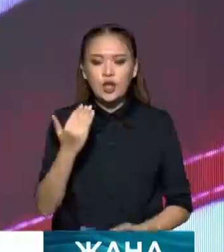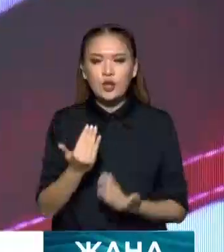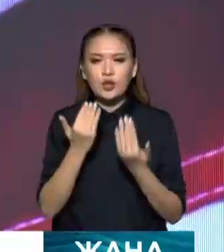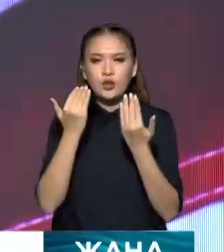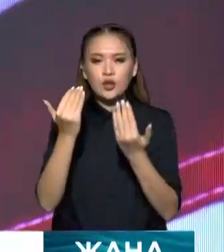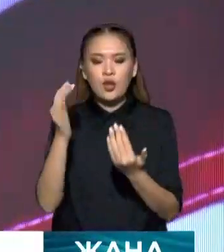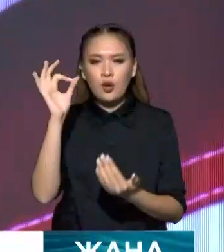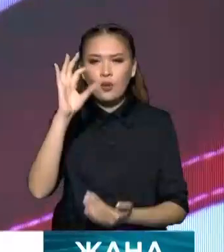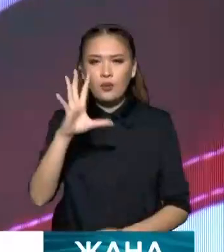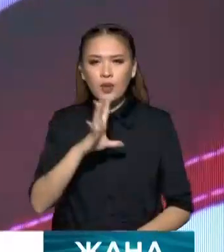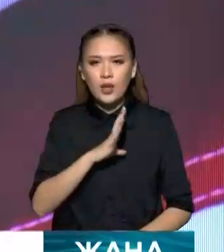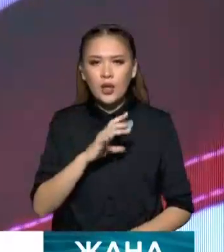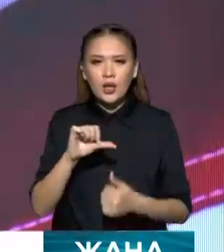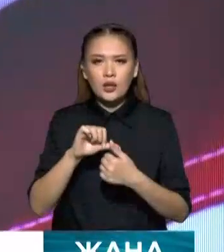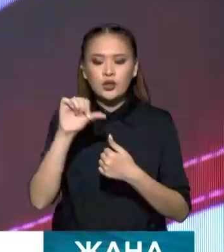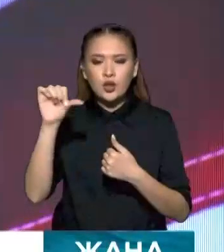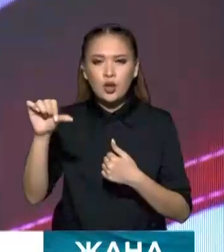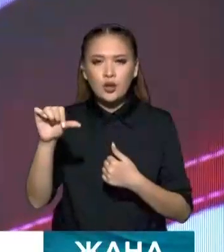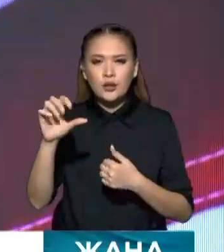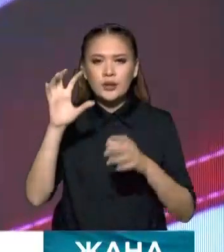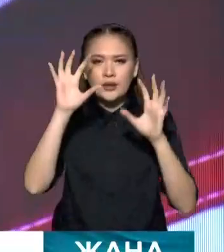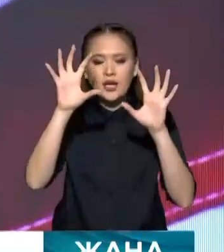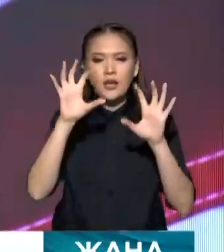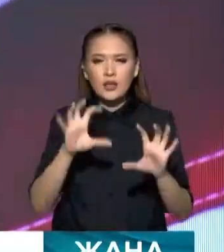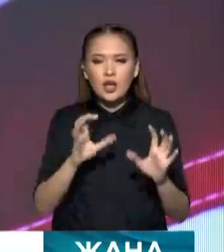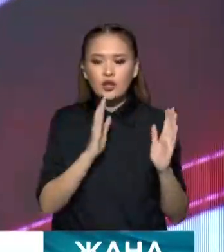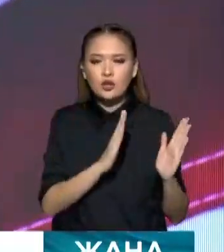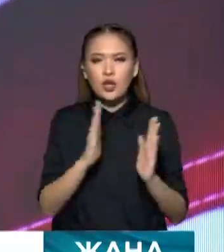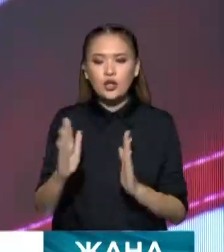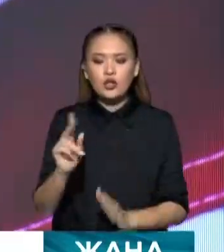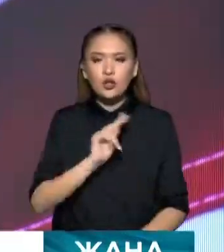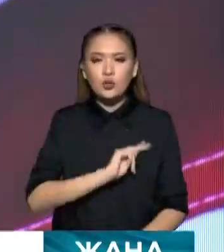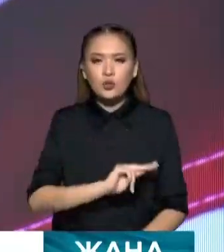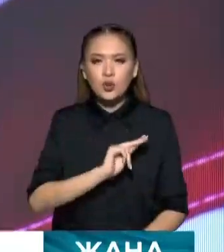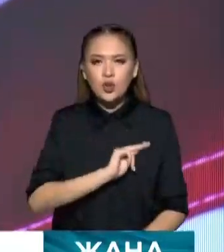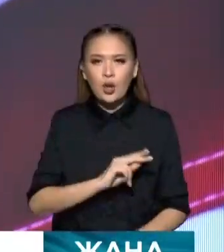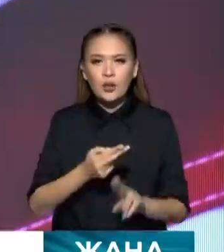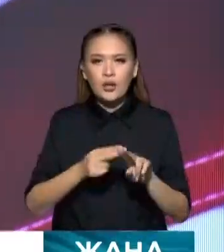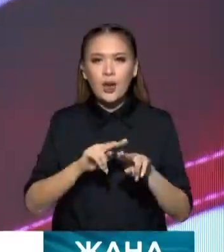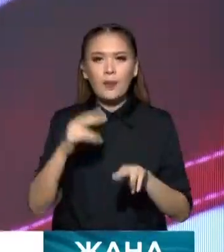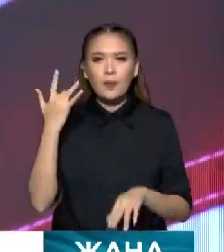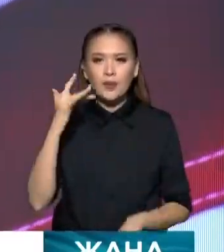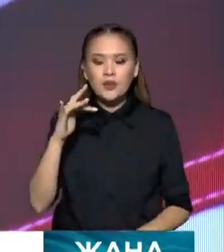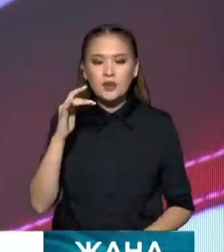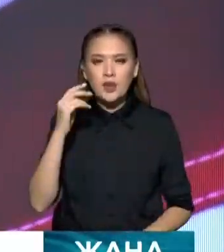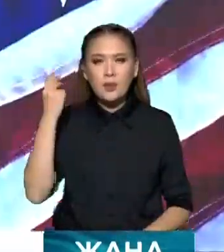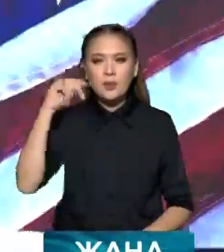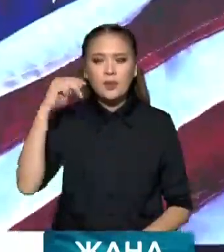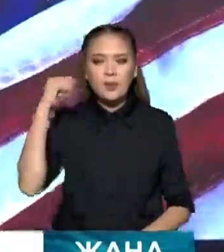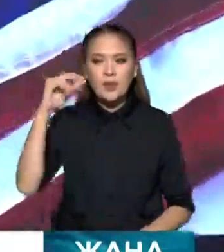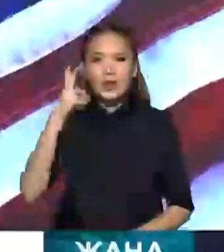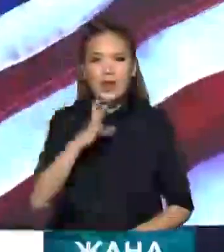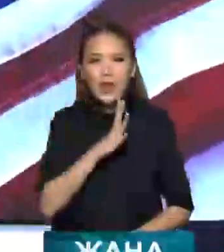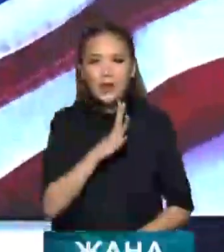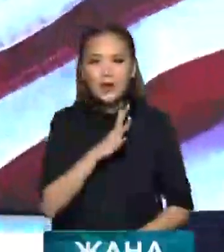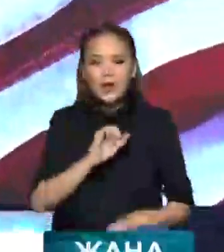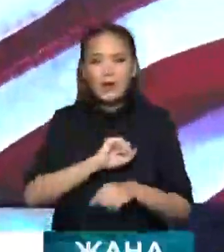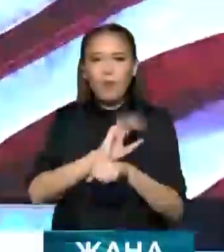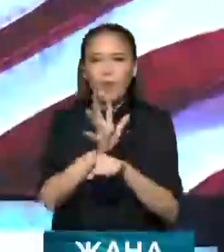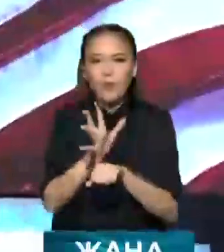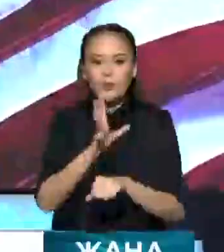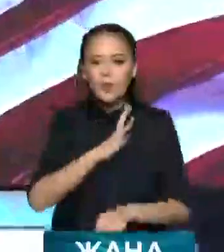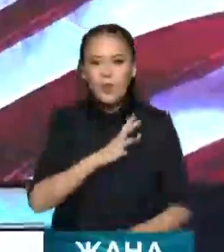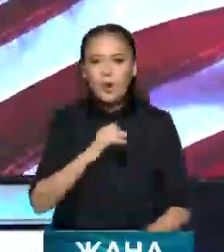инвестициялық мүмкіндігінен тыс ел ішіндегі заңдардың тұрақты жұмыс істеуі. Сондықтан да президент өзі мына пандемия соңғы 2 жылда болған аралықта